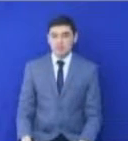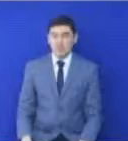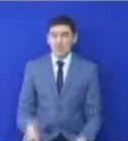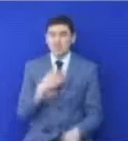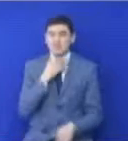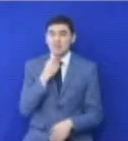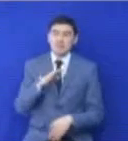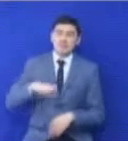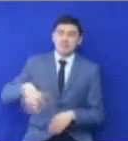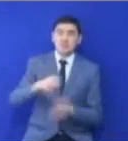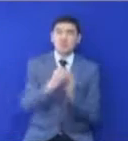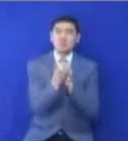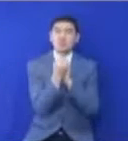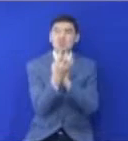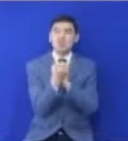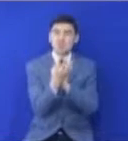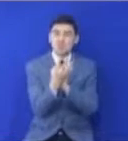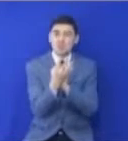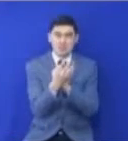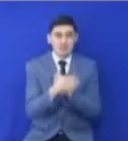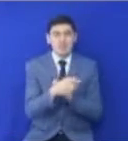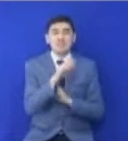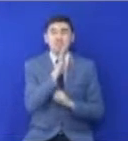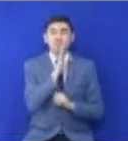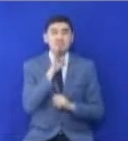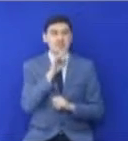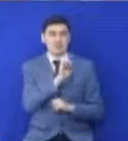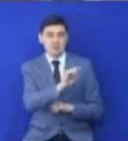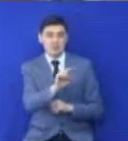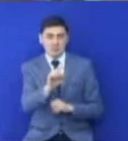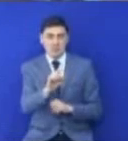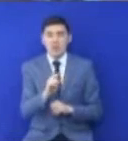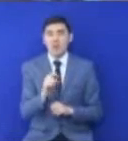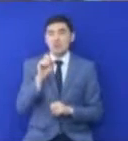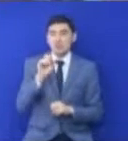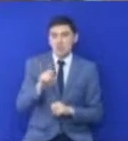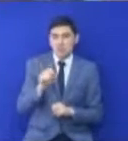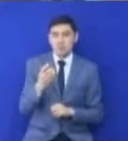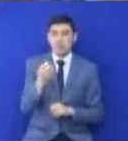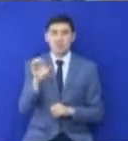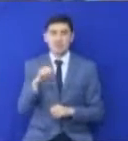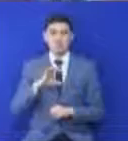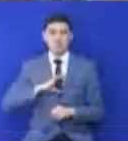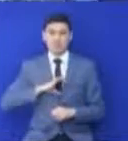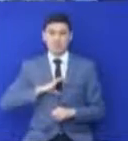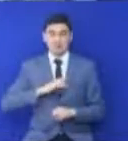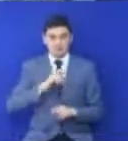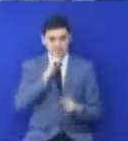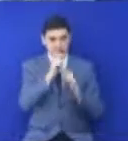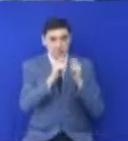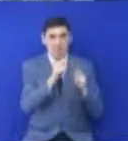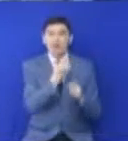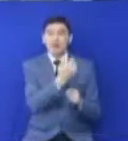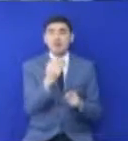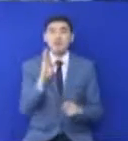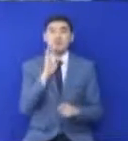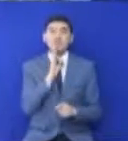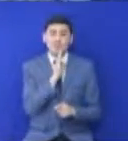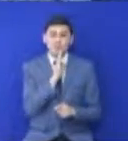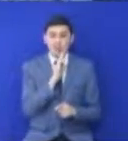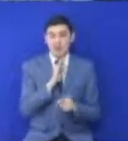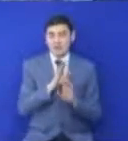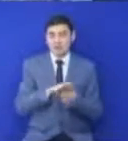Өңіріміздің 14 тұрғынына алтын және күміс алқа берілді. Дәстүрлі марапаттау рәсімі қалалық әкімшілікте өтті. Көп балалы аналарға